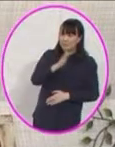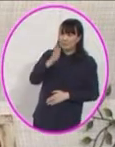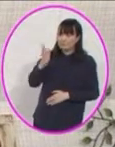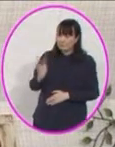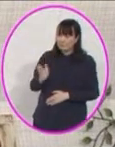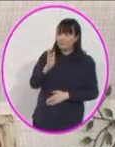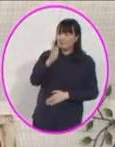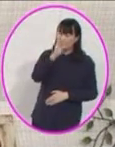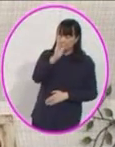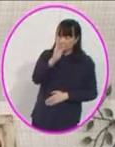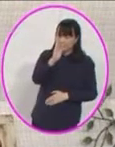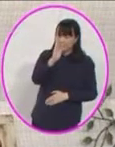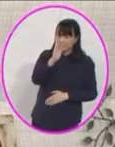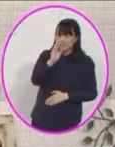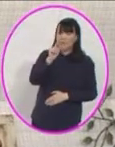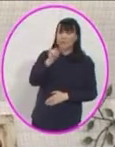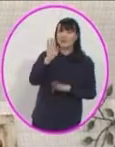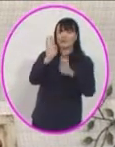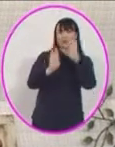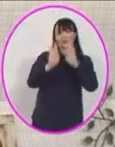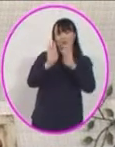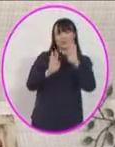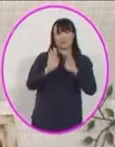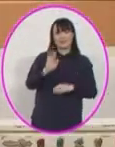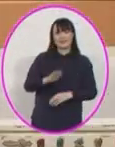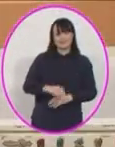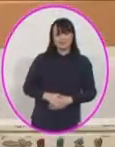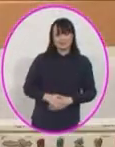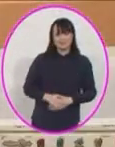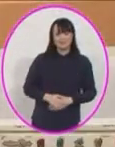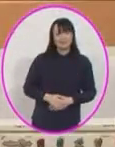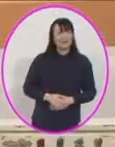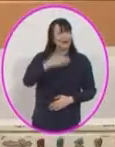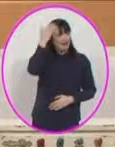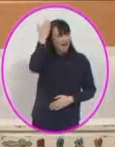してありがとうと言う表します